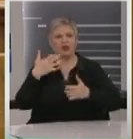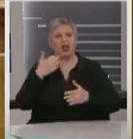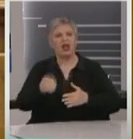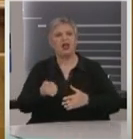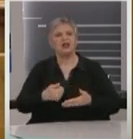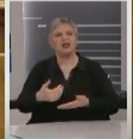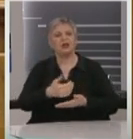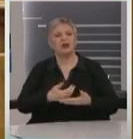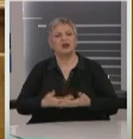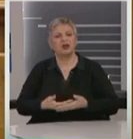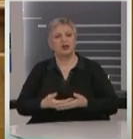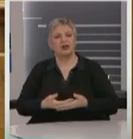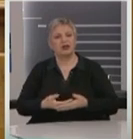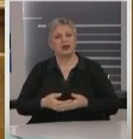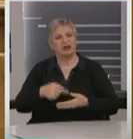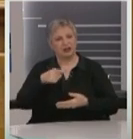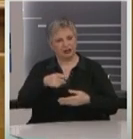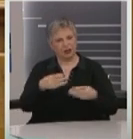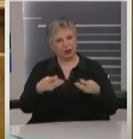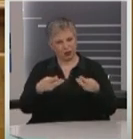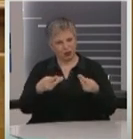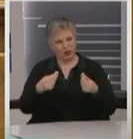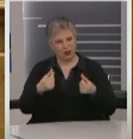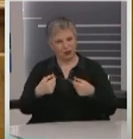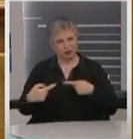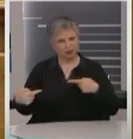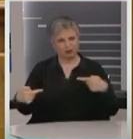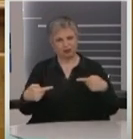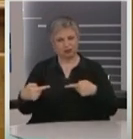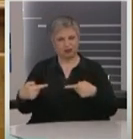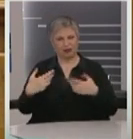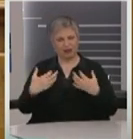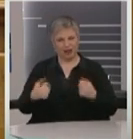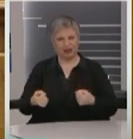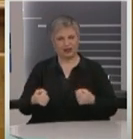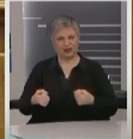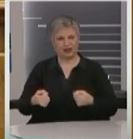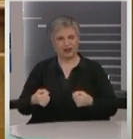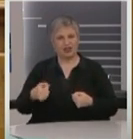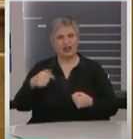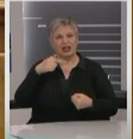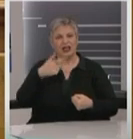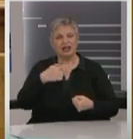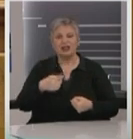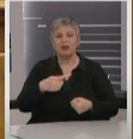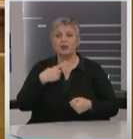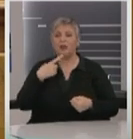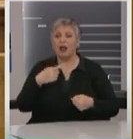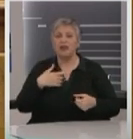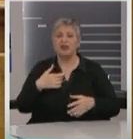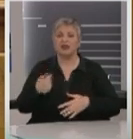Κύριε Μητσοτάκη, έτσι θα κάνετε αντιπαράθεση. Εσείς που ξορκίζετε διαρκώς τον λαϊκισμό,